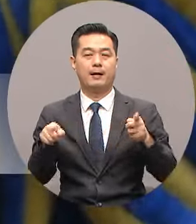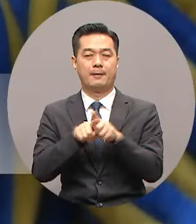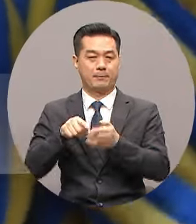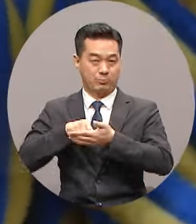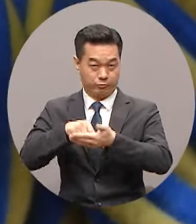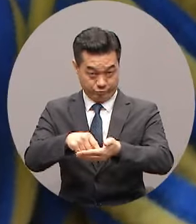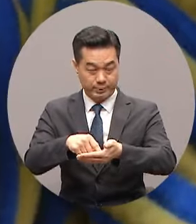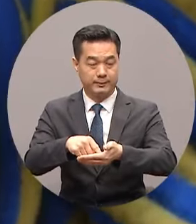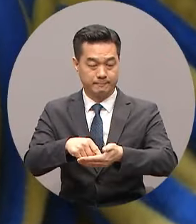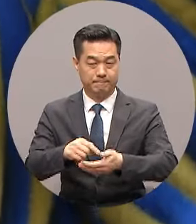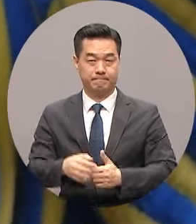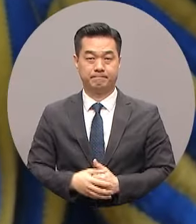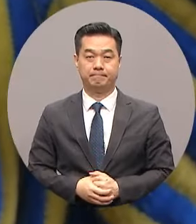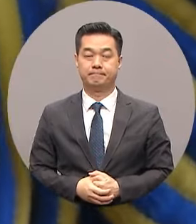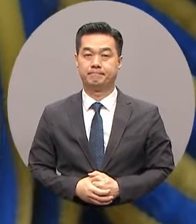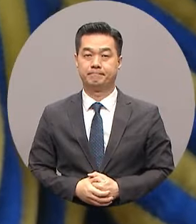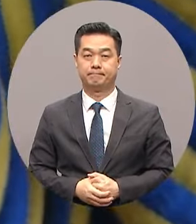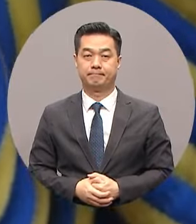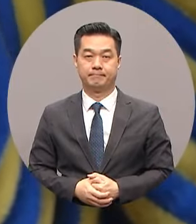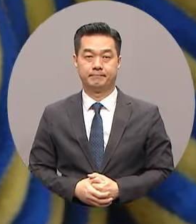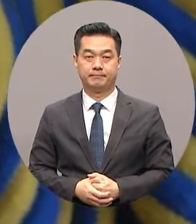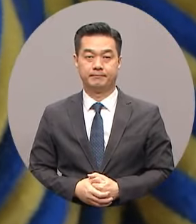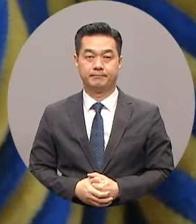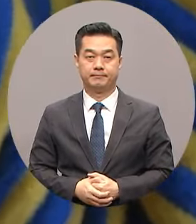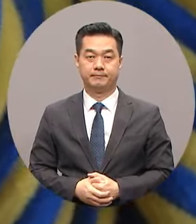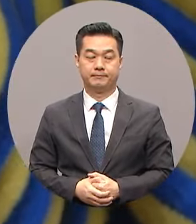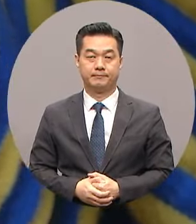한다고 밝혔습니다 MBC 뉴스 도재영 있니다